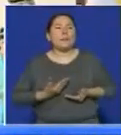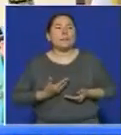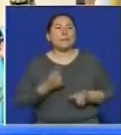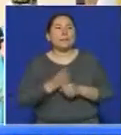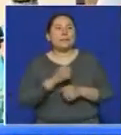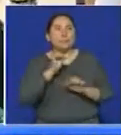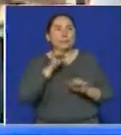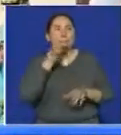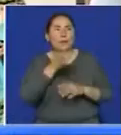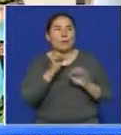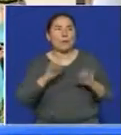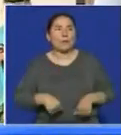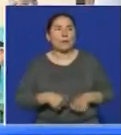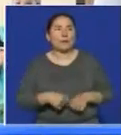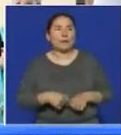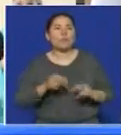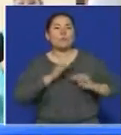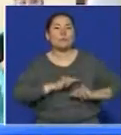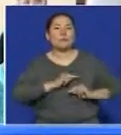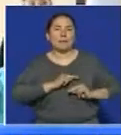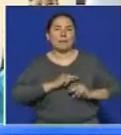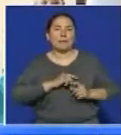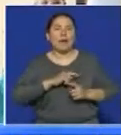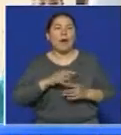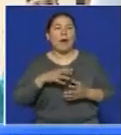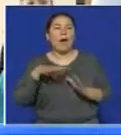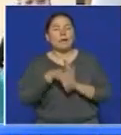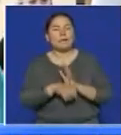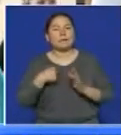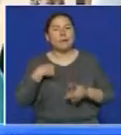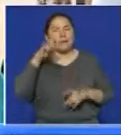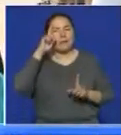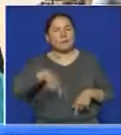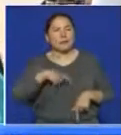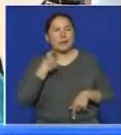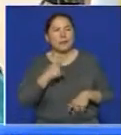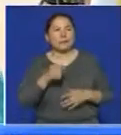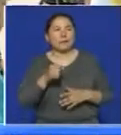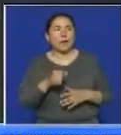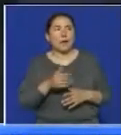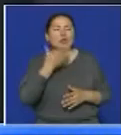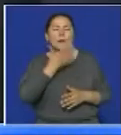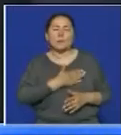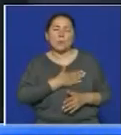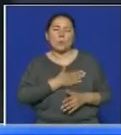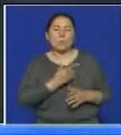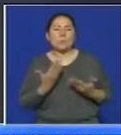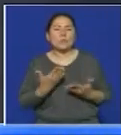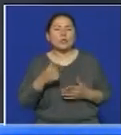Бүкіл осы музыкамен айналсам, музыканы жақсы көрем. Вокалды жақсы көрем. Осы